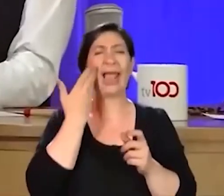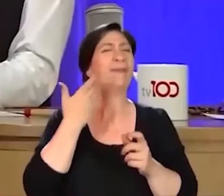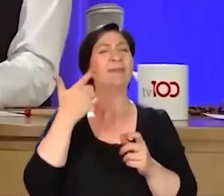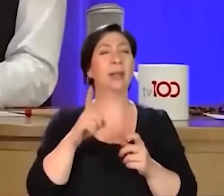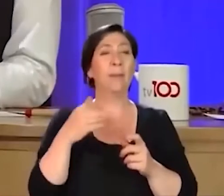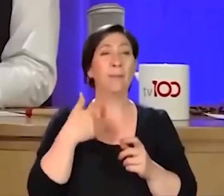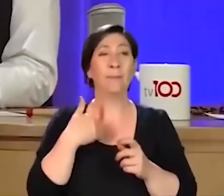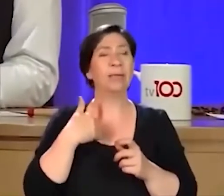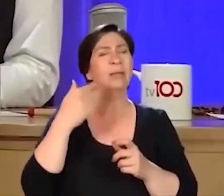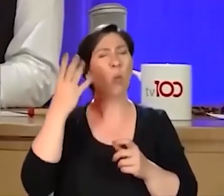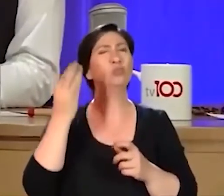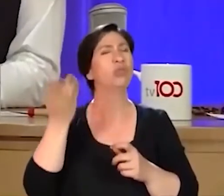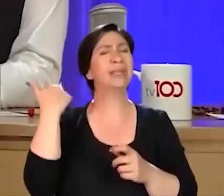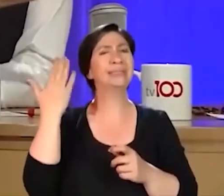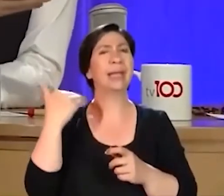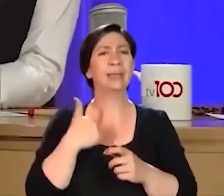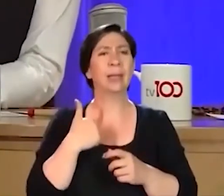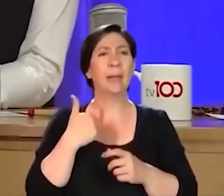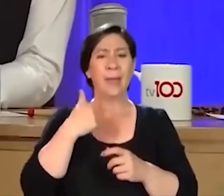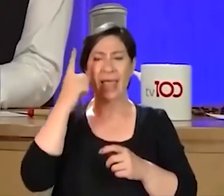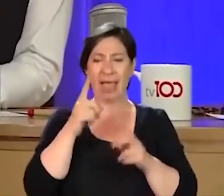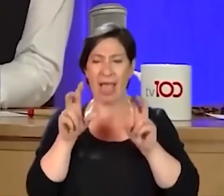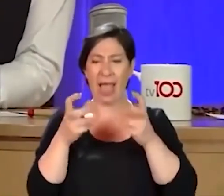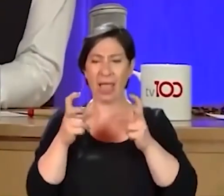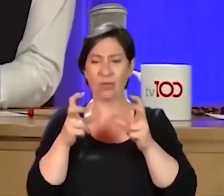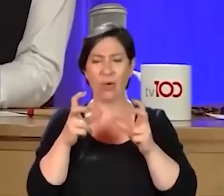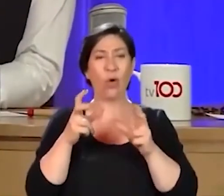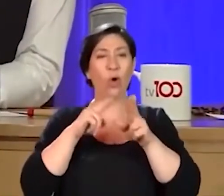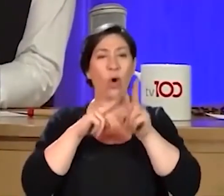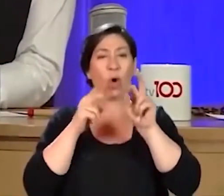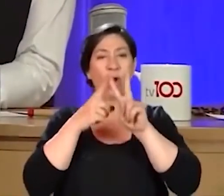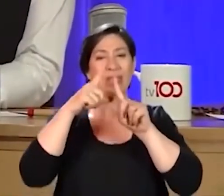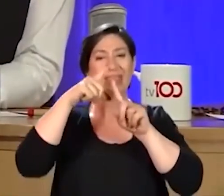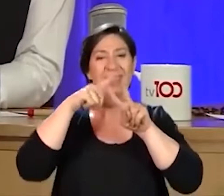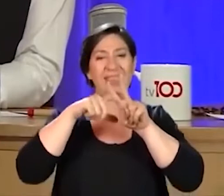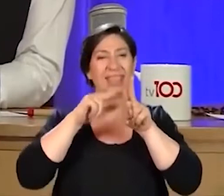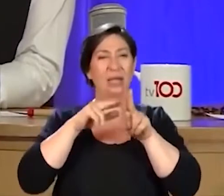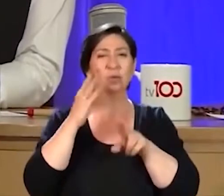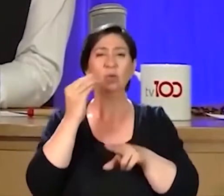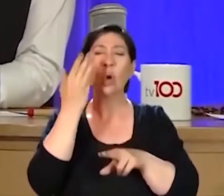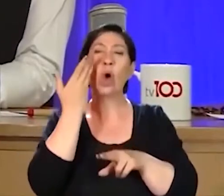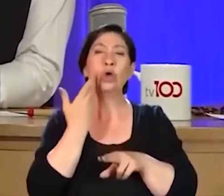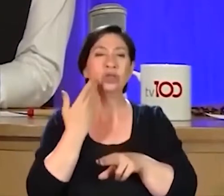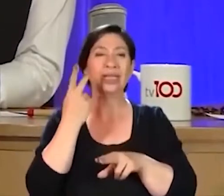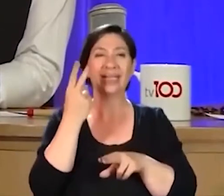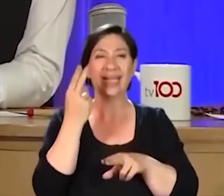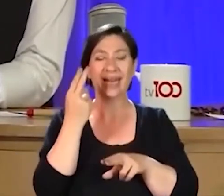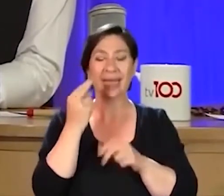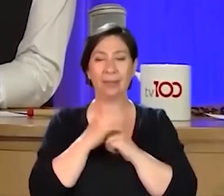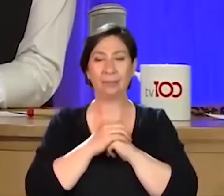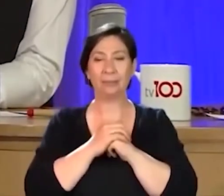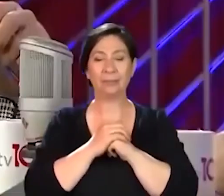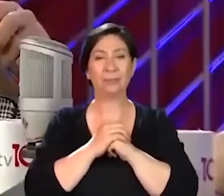bende olmuştu Mesela yani ben ilk radyo radyo kontaktör radyo yayını yaparken çok hoş iki tane